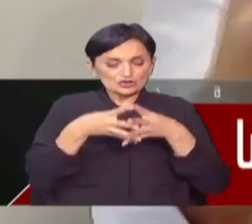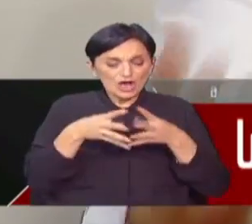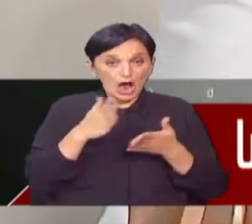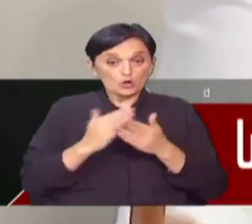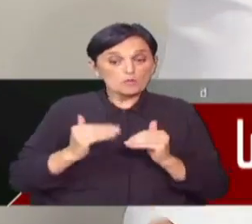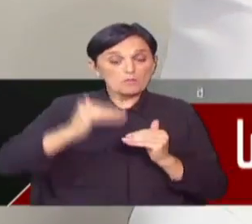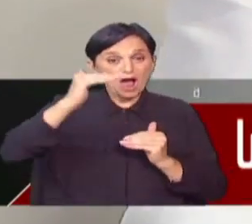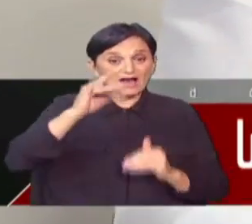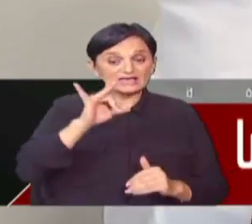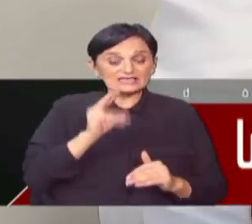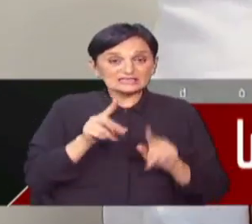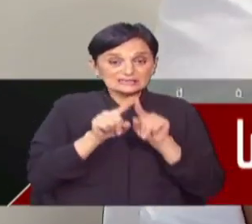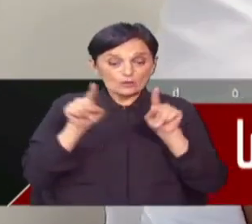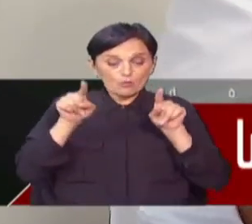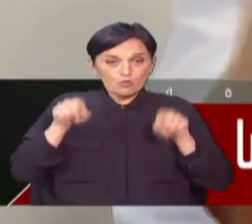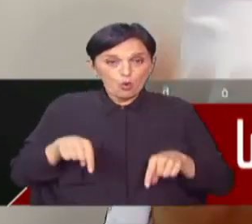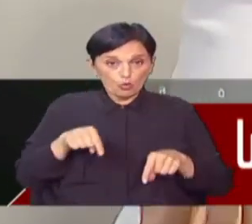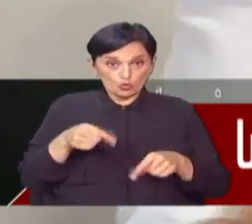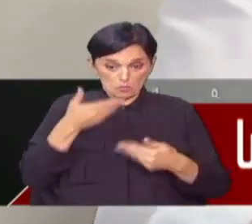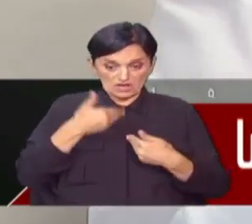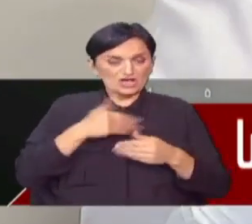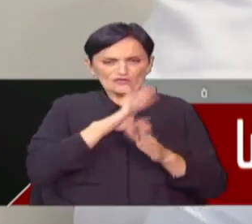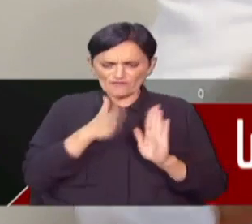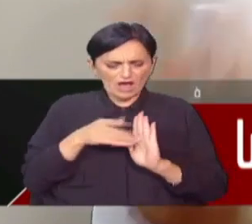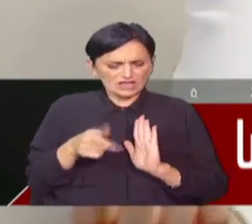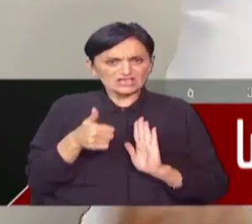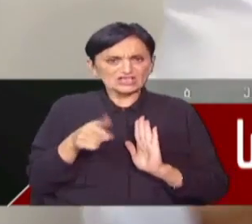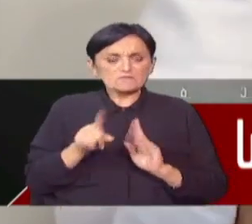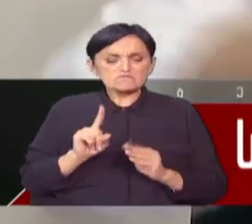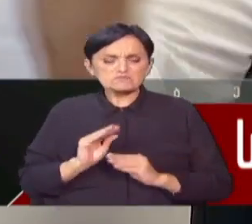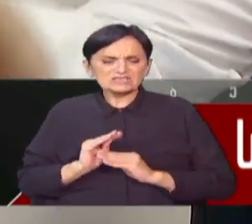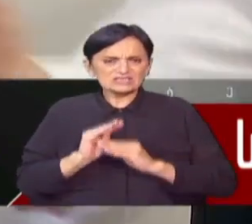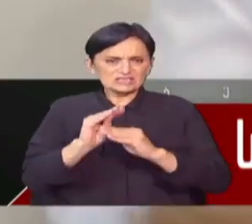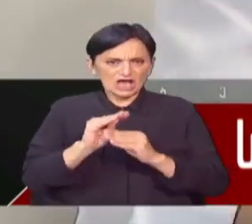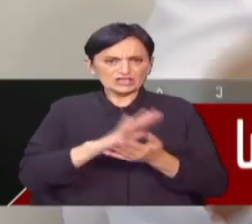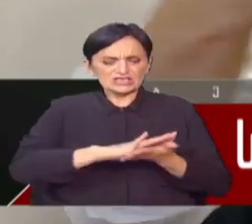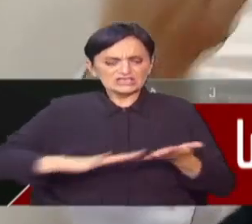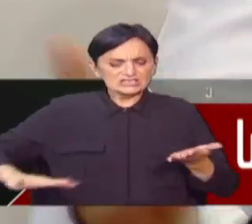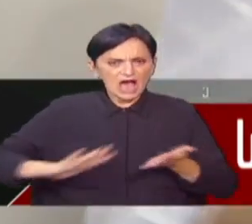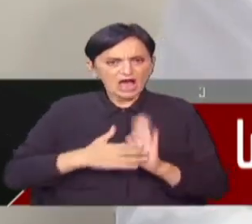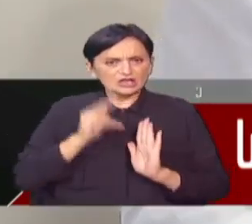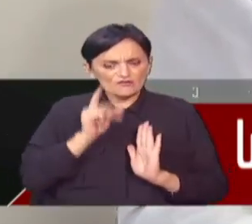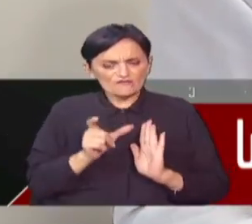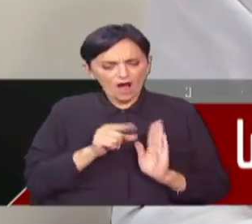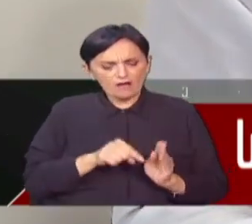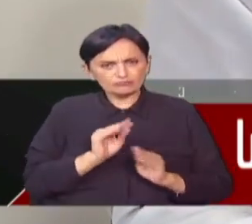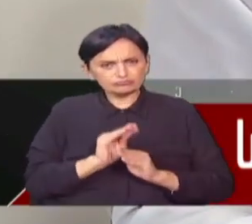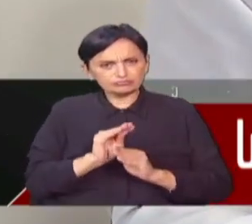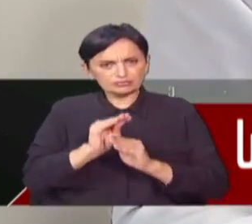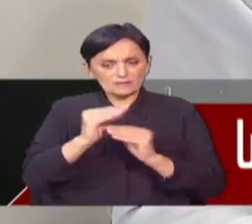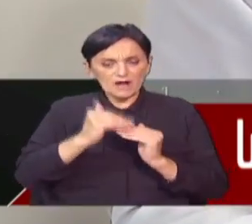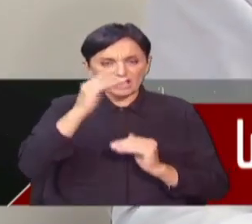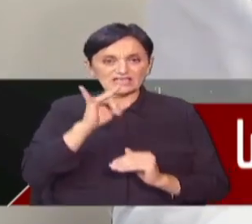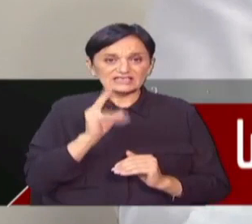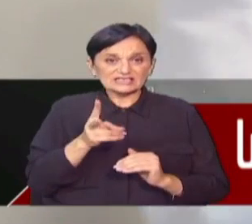და მაღალი რისკიანი პორტფელი, მე რომ ვკითხოთ, ყველაზე კაი პორტფელია და ეს არის მზარდი პორტფელი. ძელვადიან პერსპექტივაში ყველაზე კარგი ზრდა იქნება მაღალი